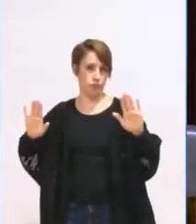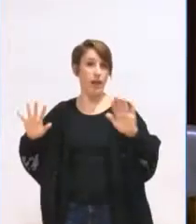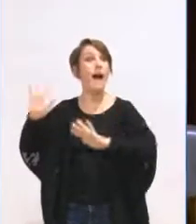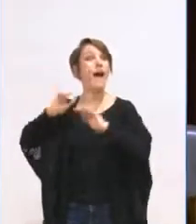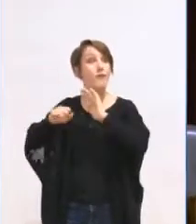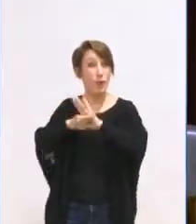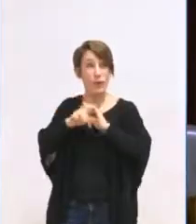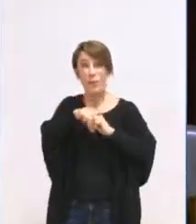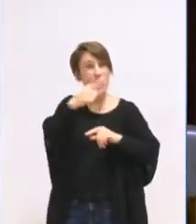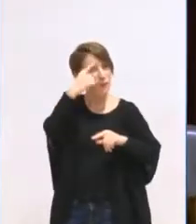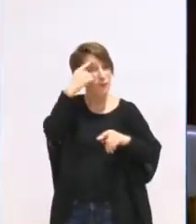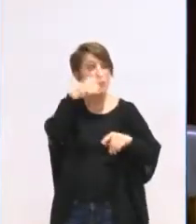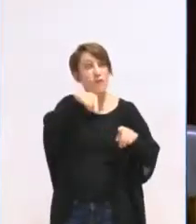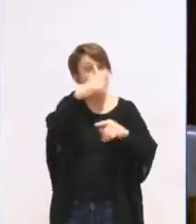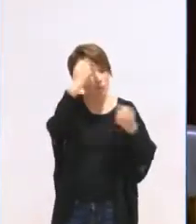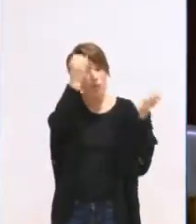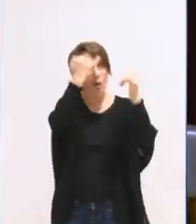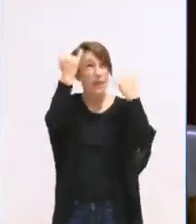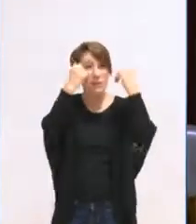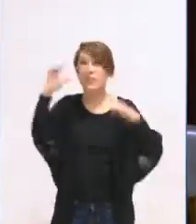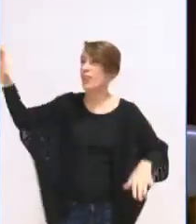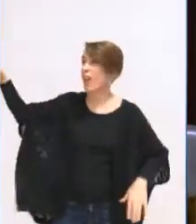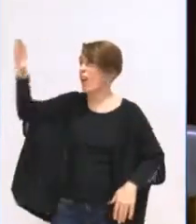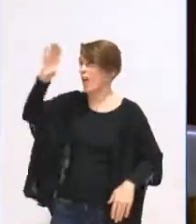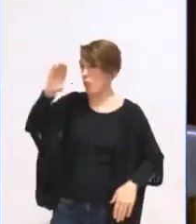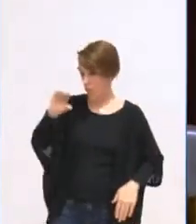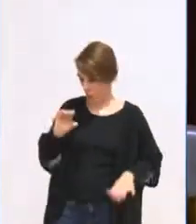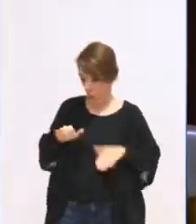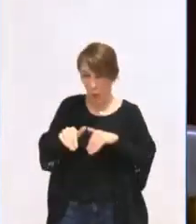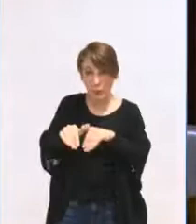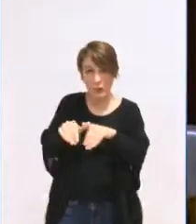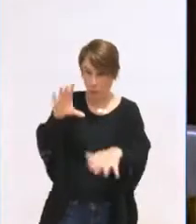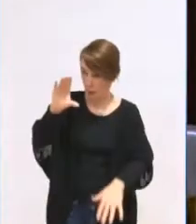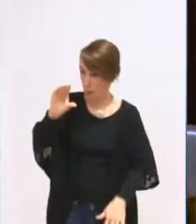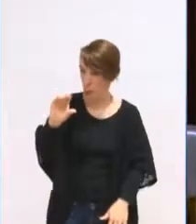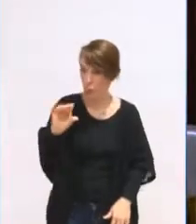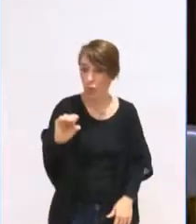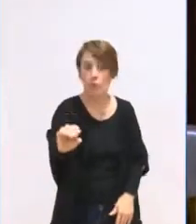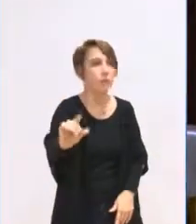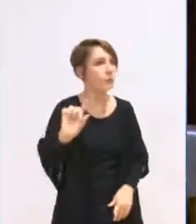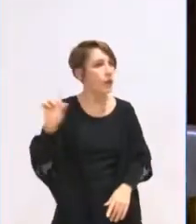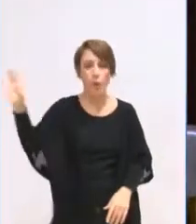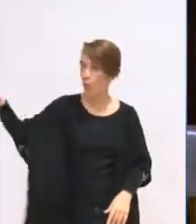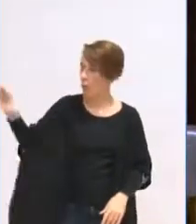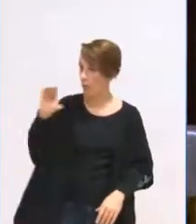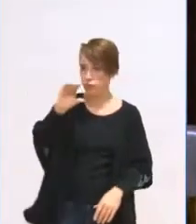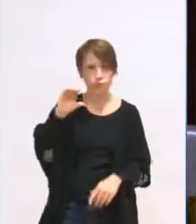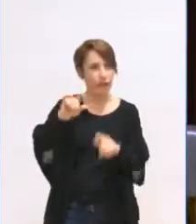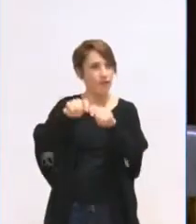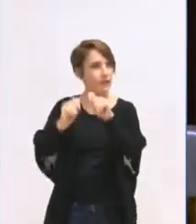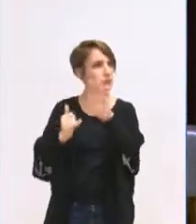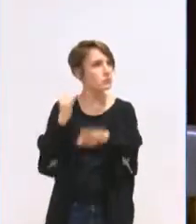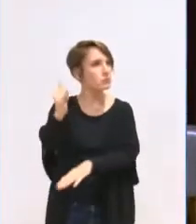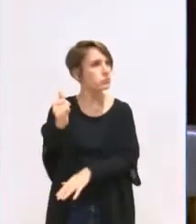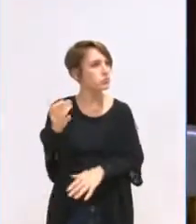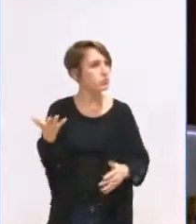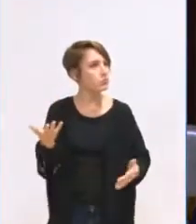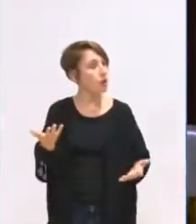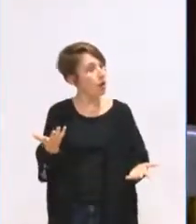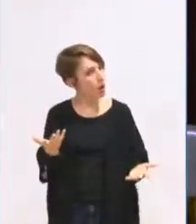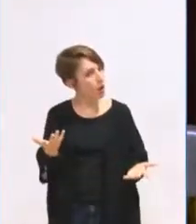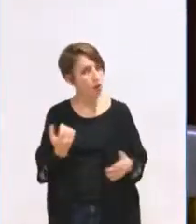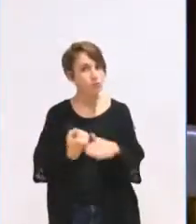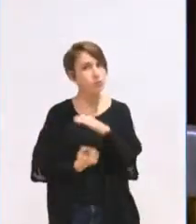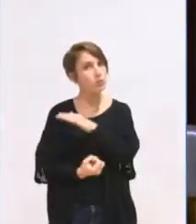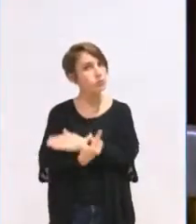baisse. La deuxième chose, et ça n'est pas anodin dans la période que nous traversons, parce qu'en tant